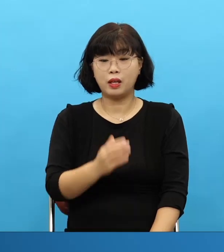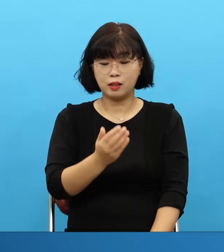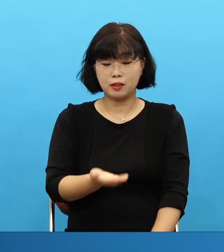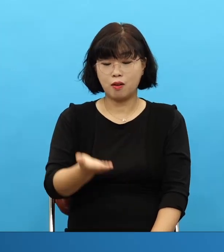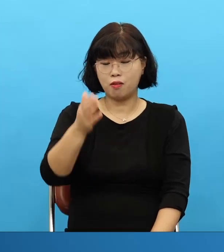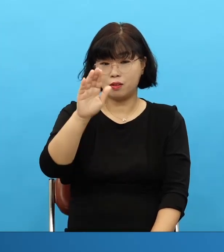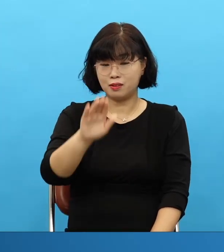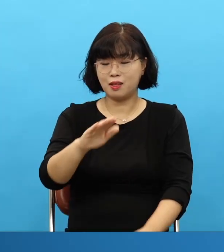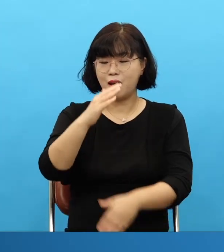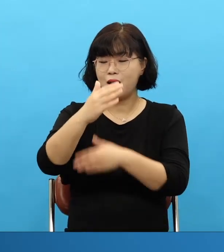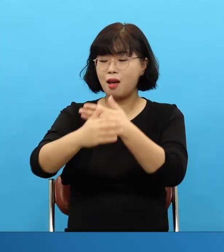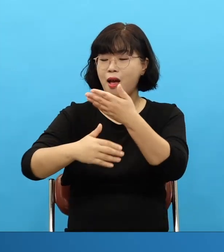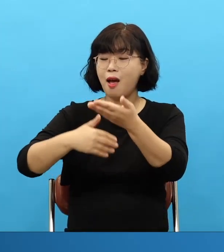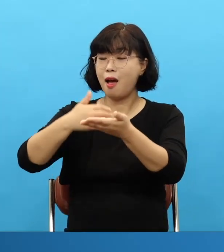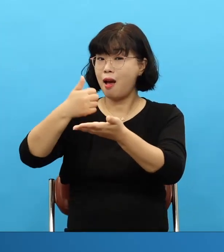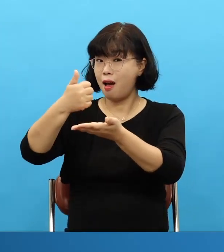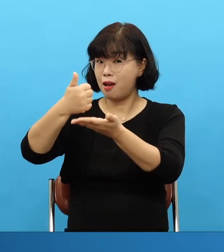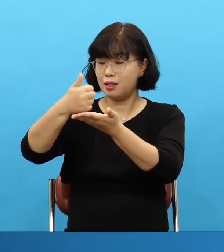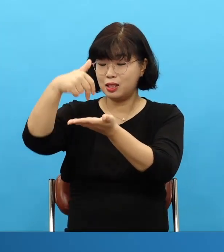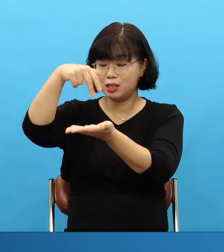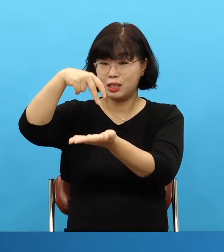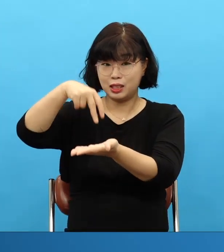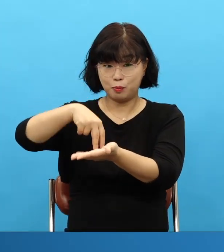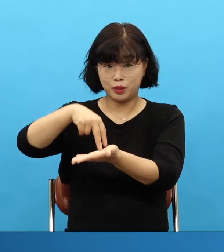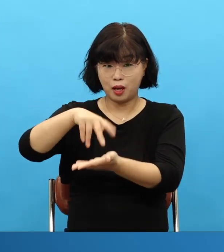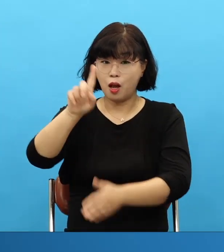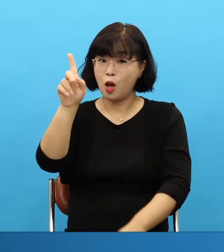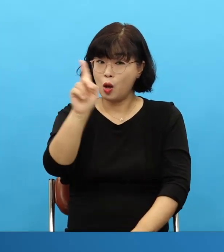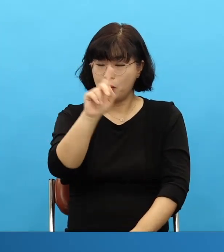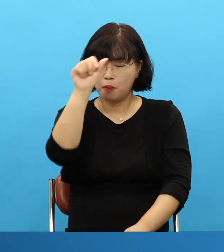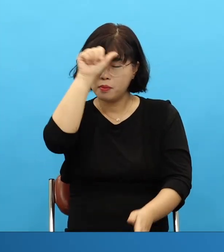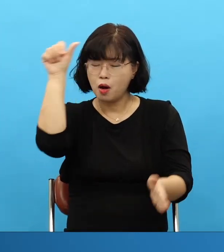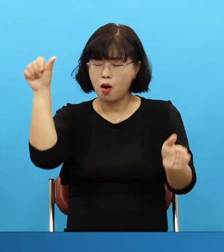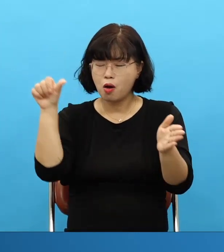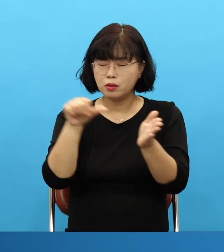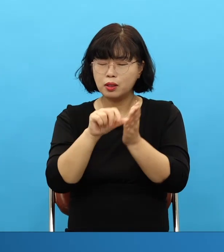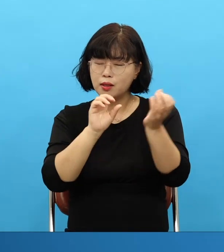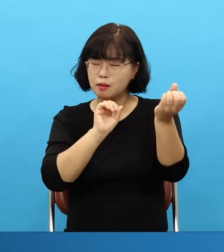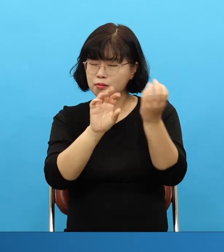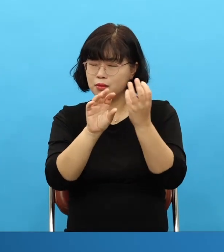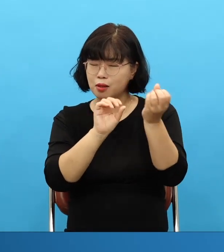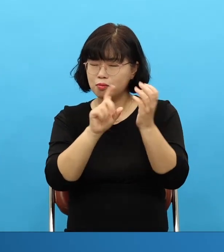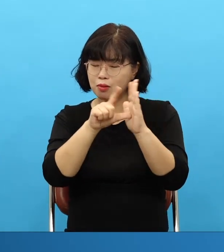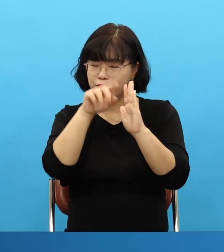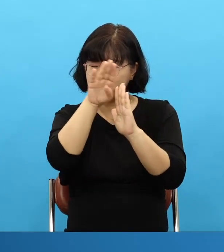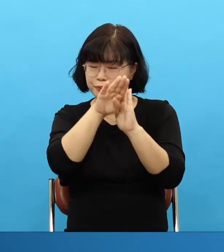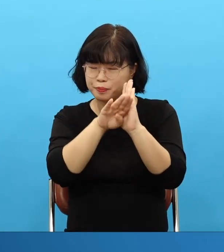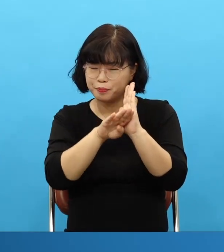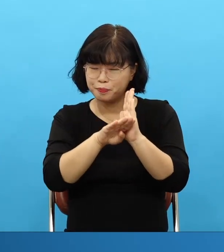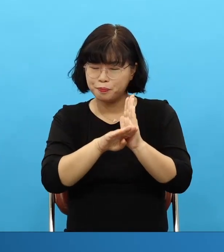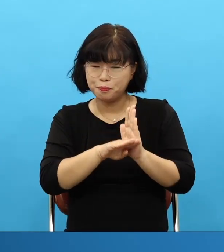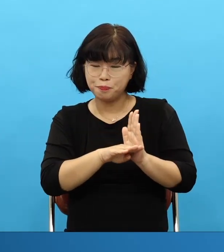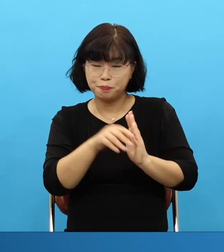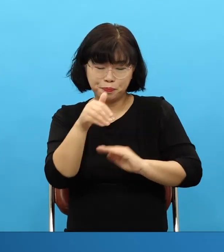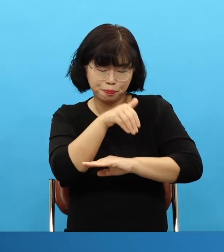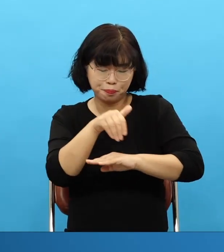평생의 답을 놓고 인도하십니다. But God is guiding you as He keeps in mind your lifelong